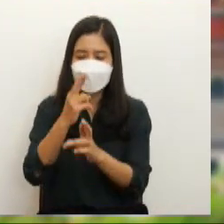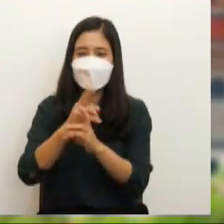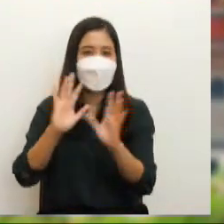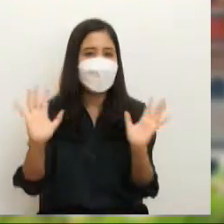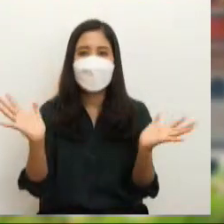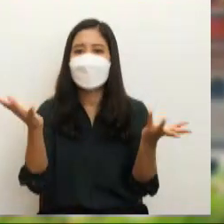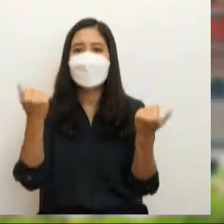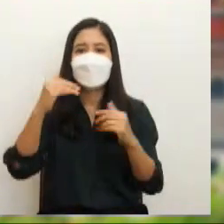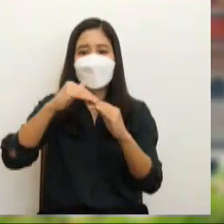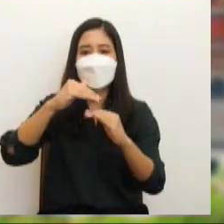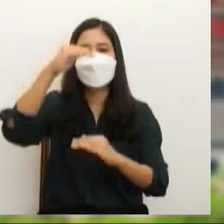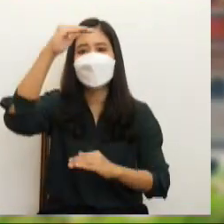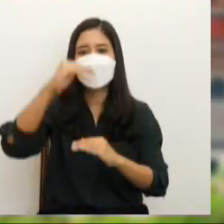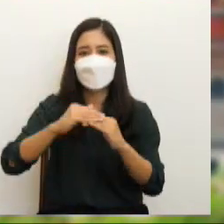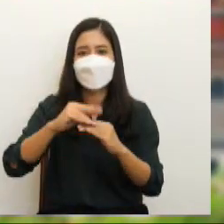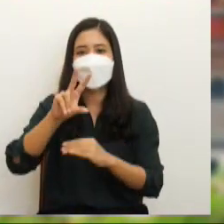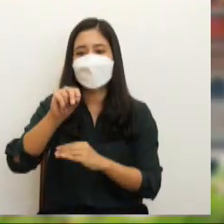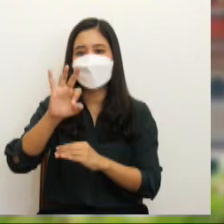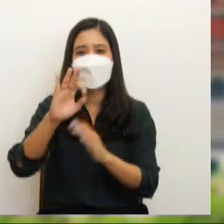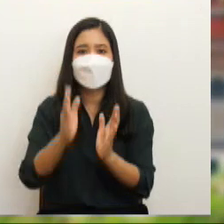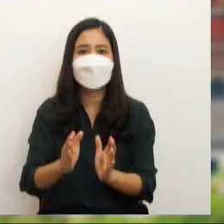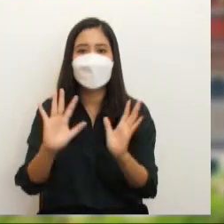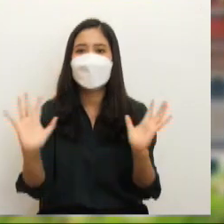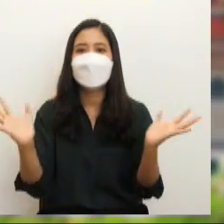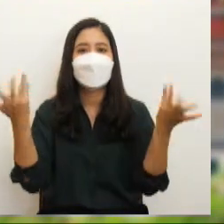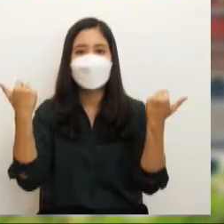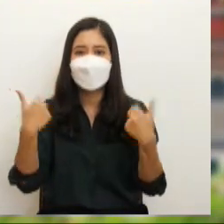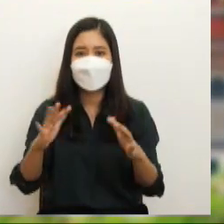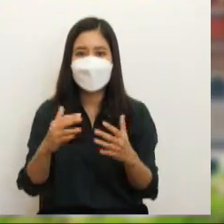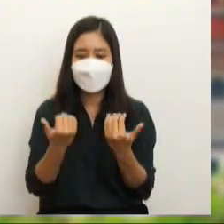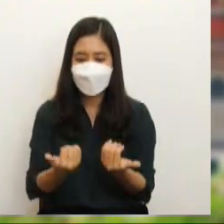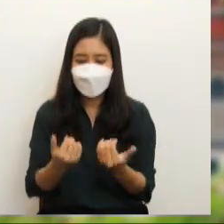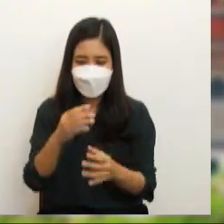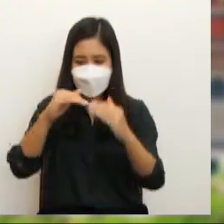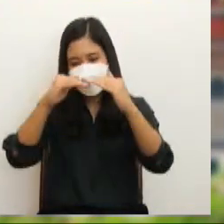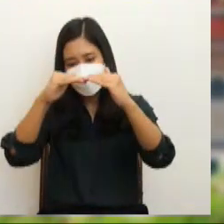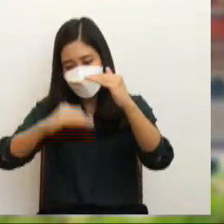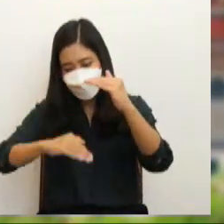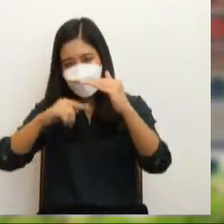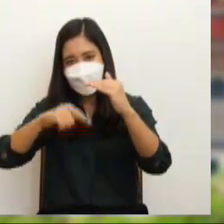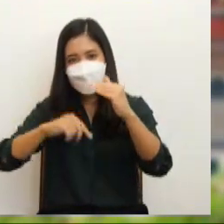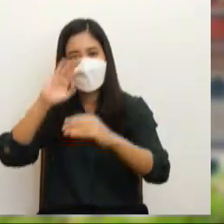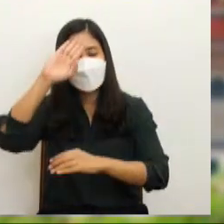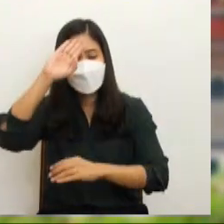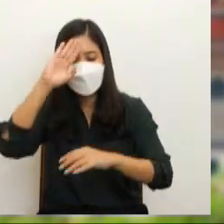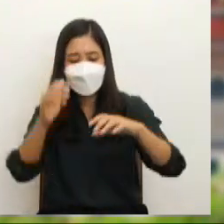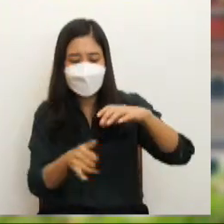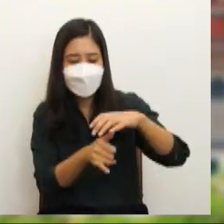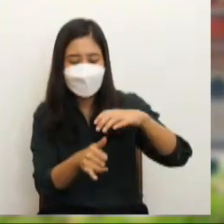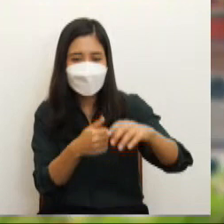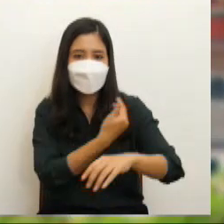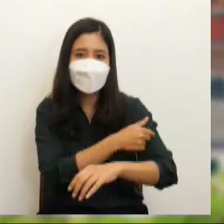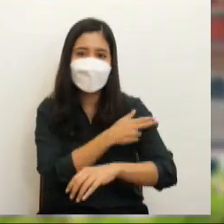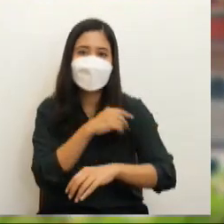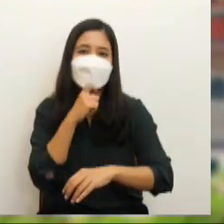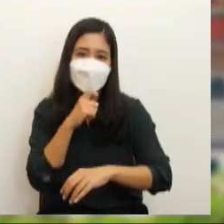ด39คนยังเหลือเข้ารักษาตัวในโรงพยาบาลไปแล้ว10คนเข้าใจว่าคนที่11เมื่อวานเนี้ยน่าจะได้โรงพยาบาลวัน